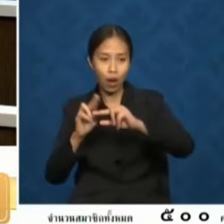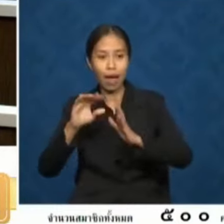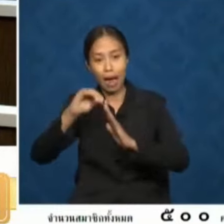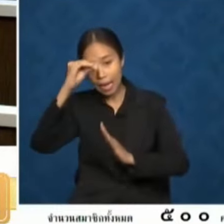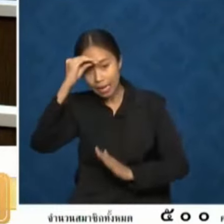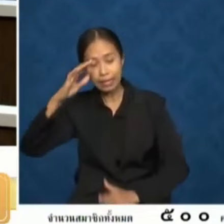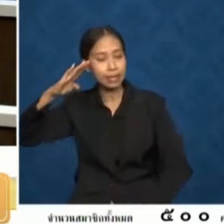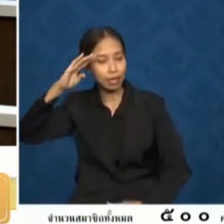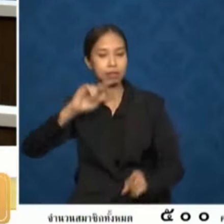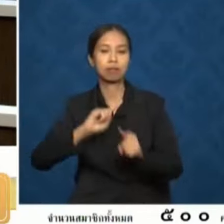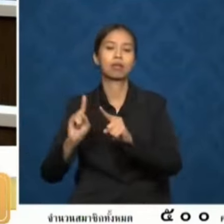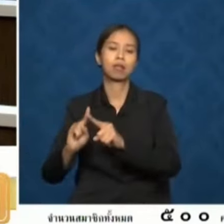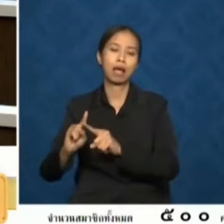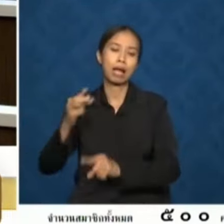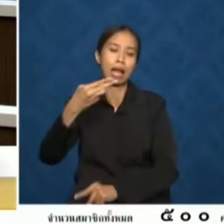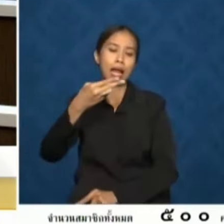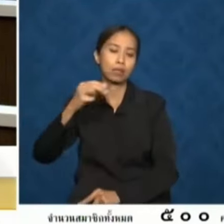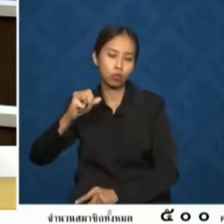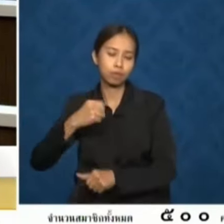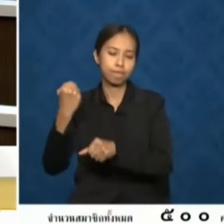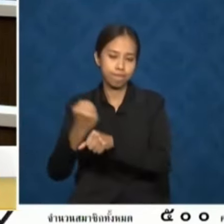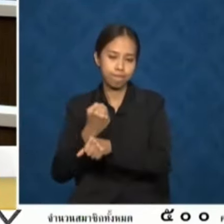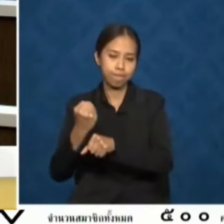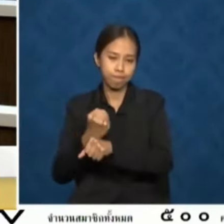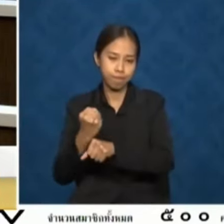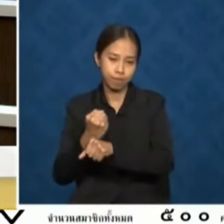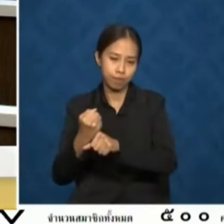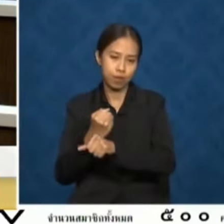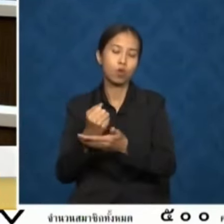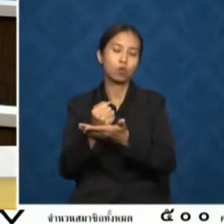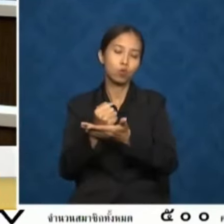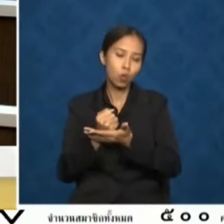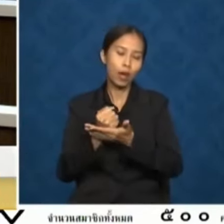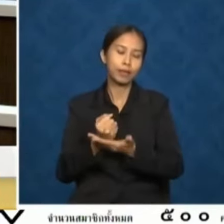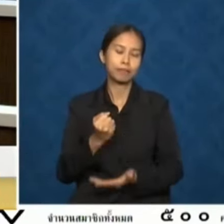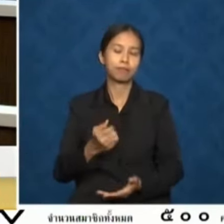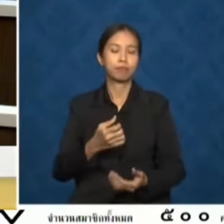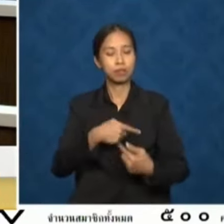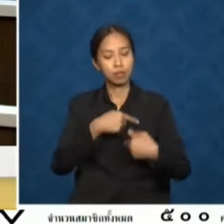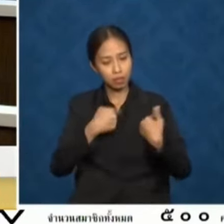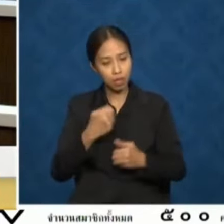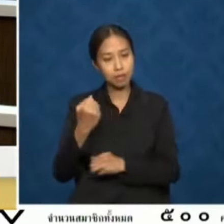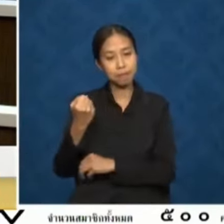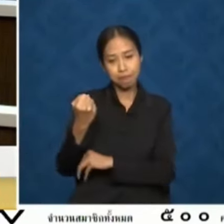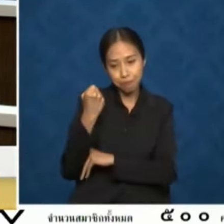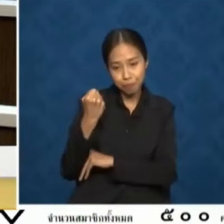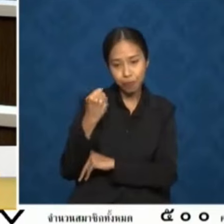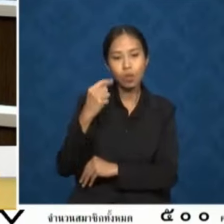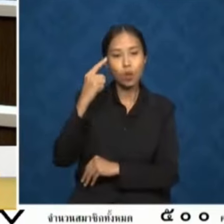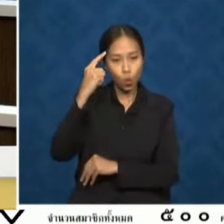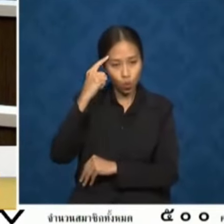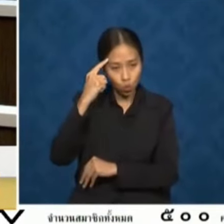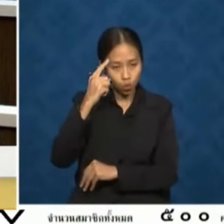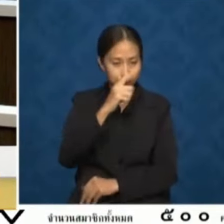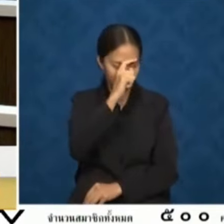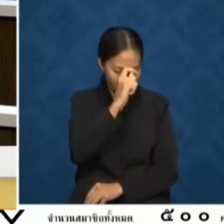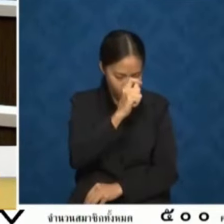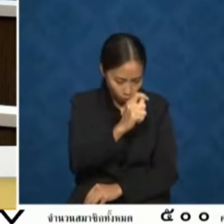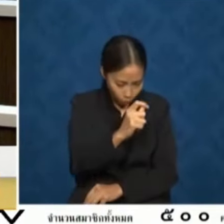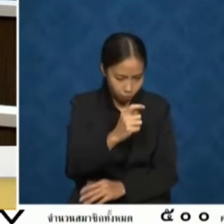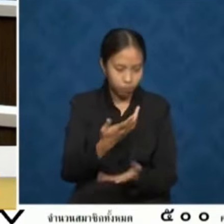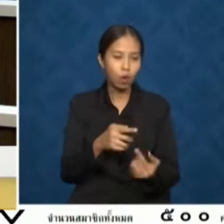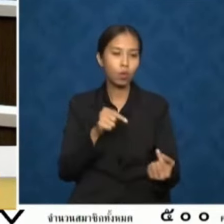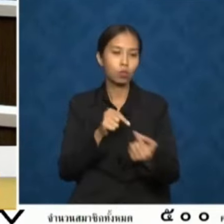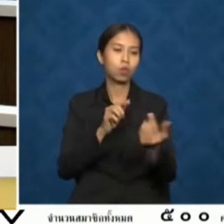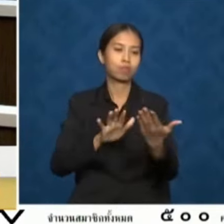างให้เขาได้เป็นผู้ที่มีความเข้มแข็งและรู้จักเรื่องของความจงรักภักดีและความกตัญญู